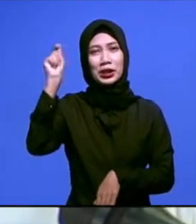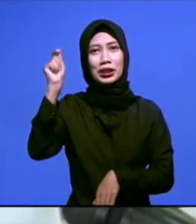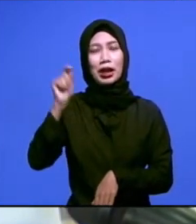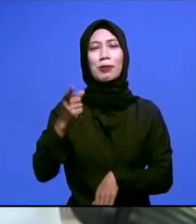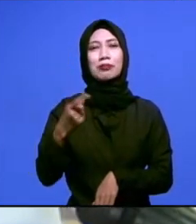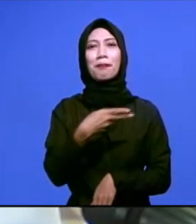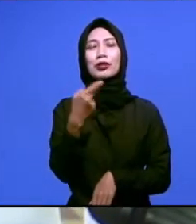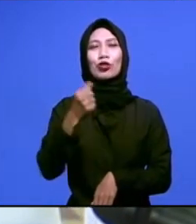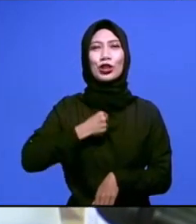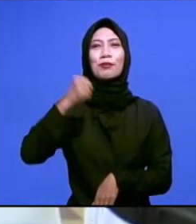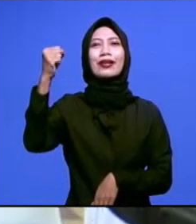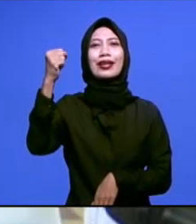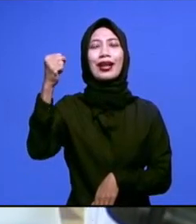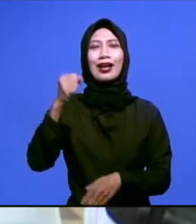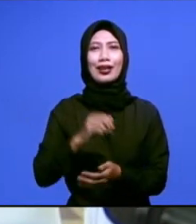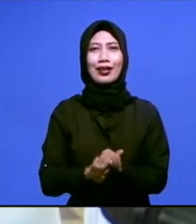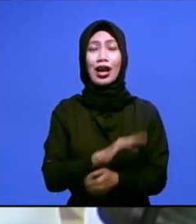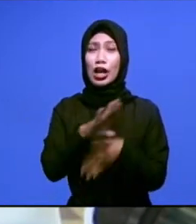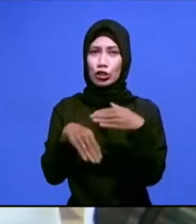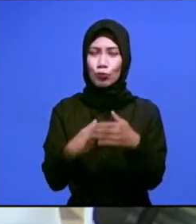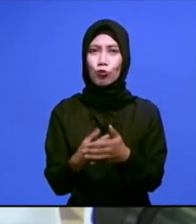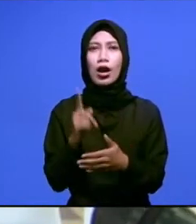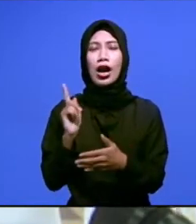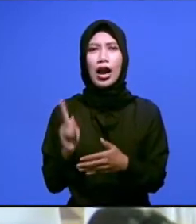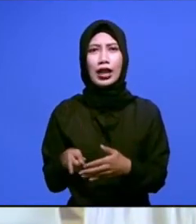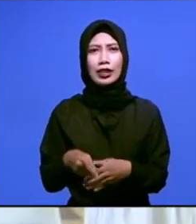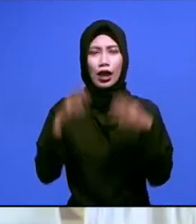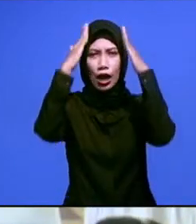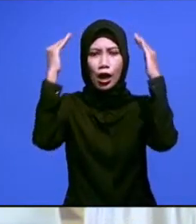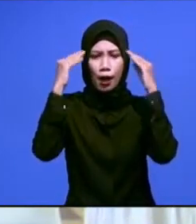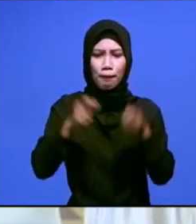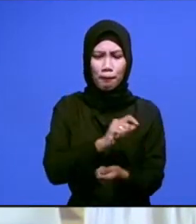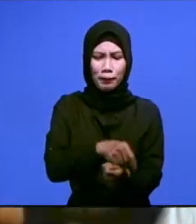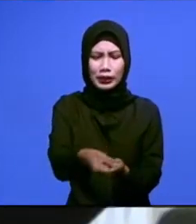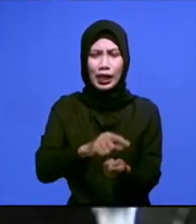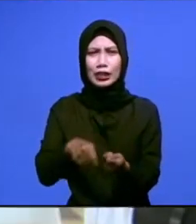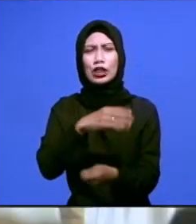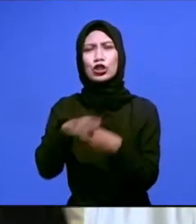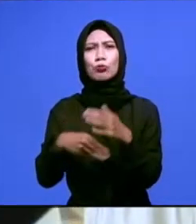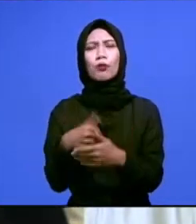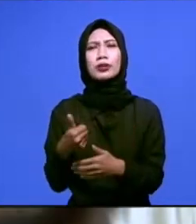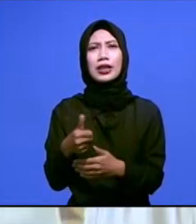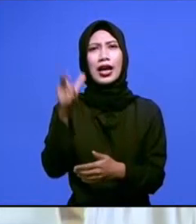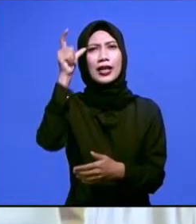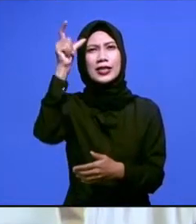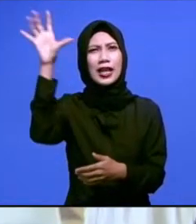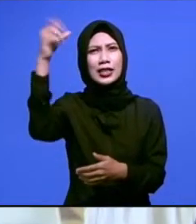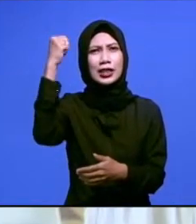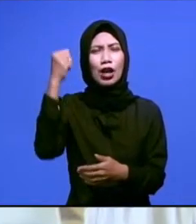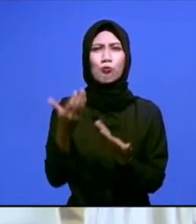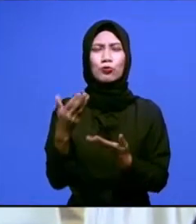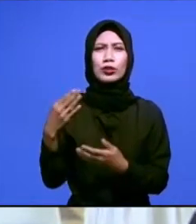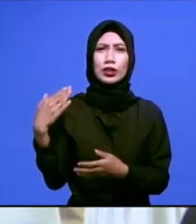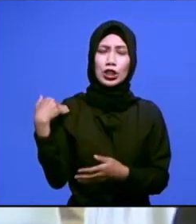Indonesia merdeka. Semua anak tukang anak petani bawang, ada anaknya pelaut, anaknya apa semua. Bisa jadi jenderal,